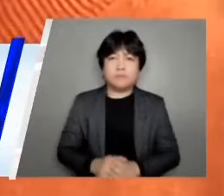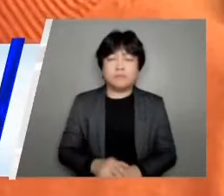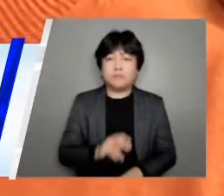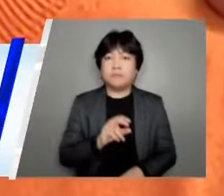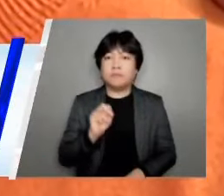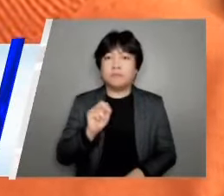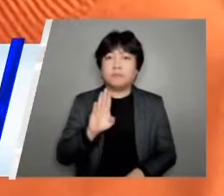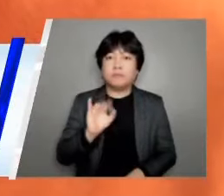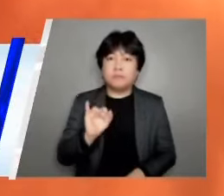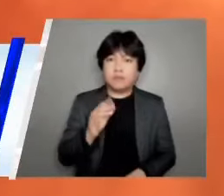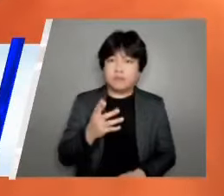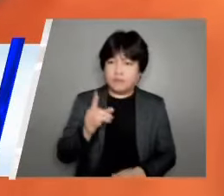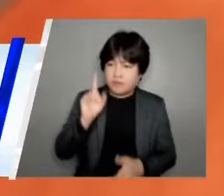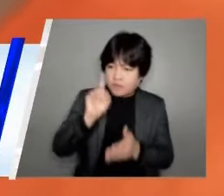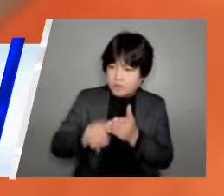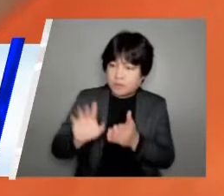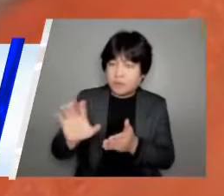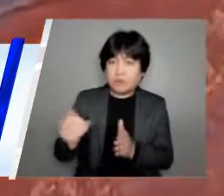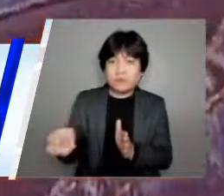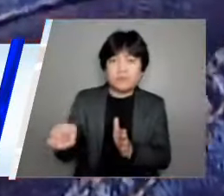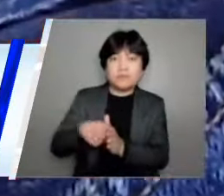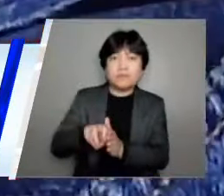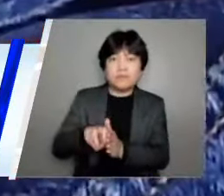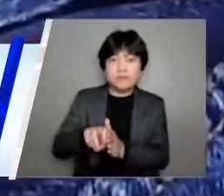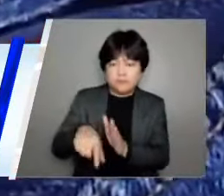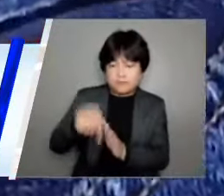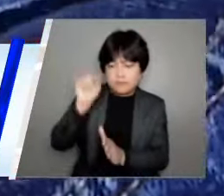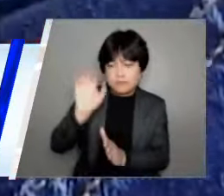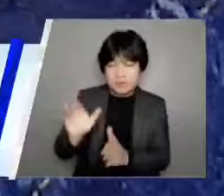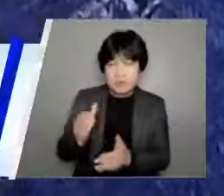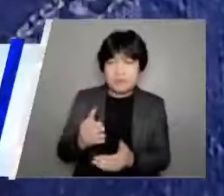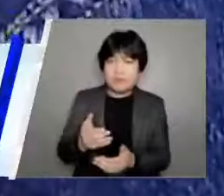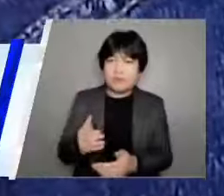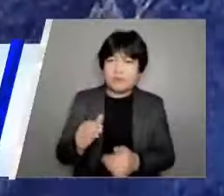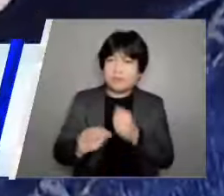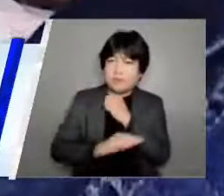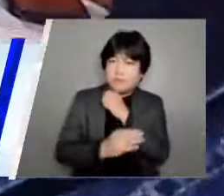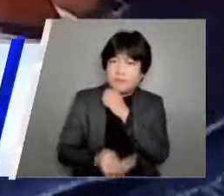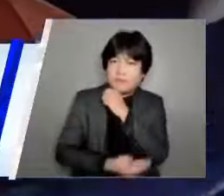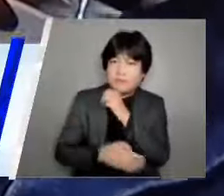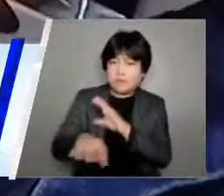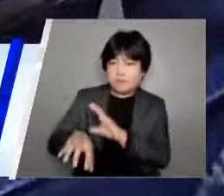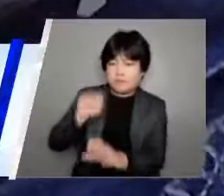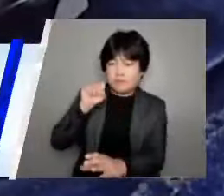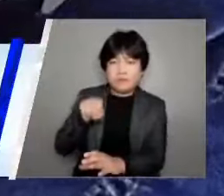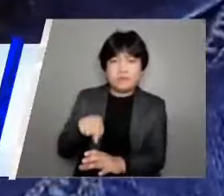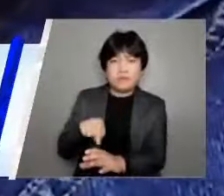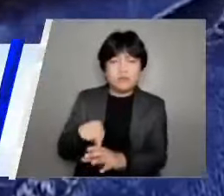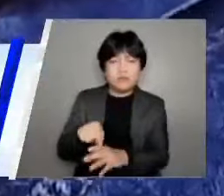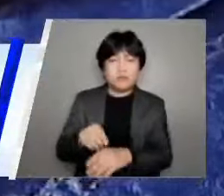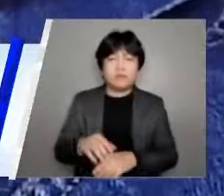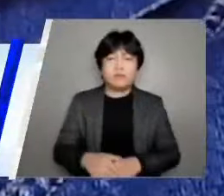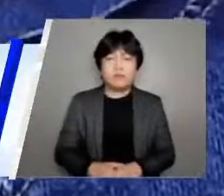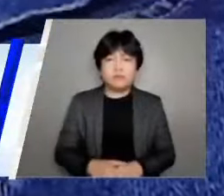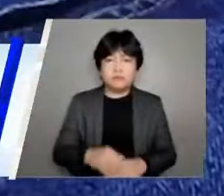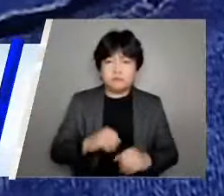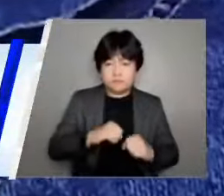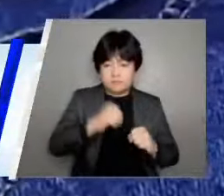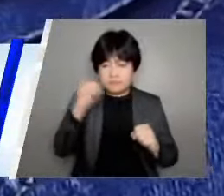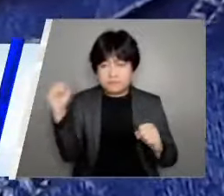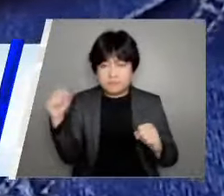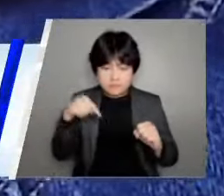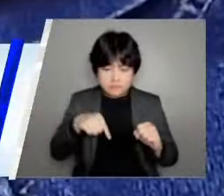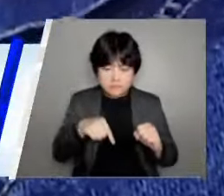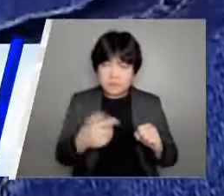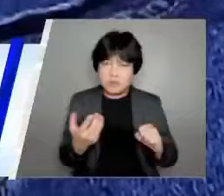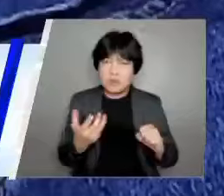ang kanyang bag sa sinakyan niyang public utility vehicle. Nakuha raw ng driver ang bag at nang bulat-latin ito para alamin sana kung sino